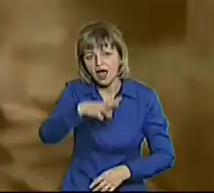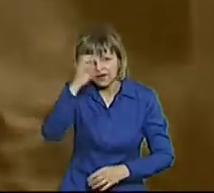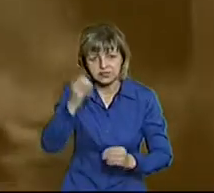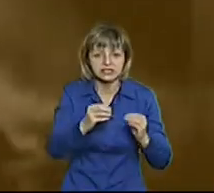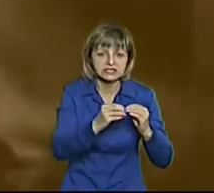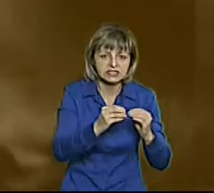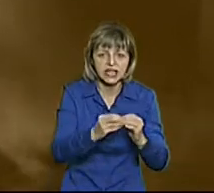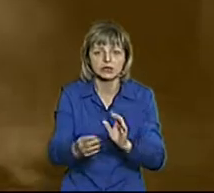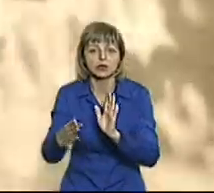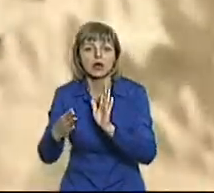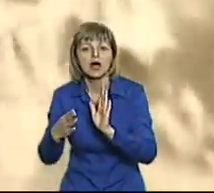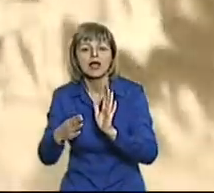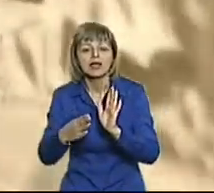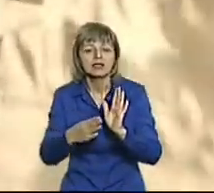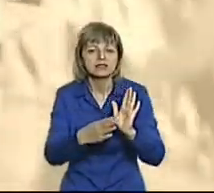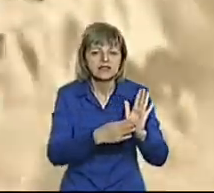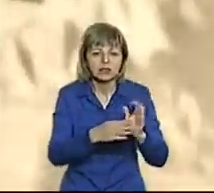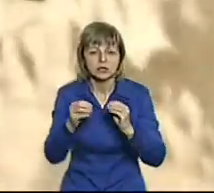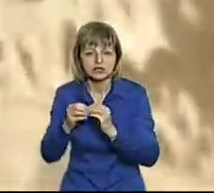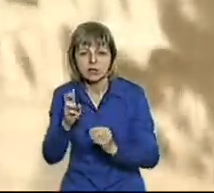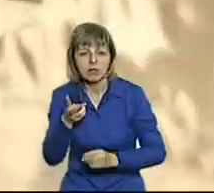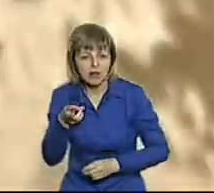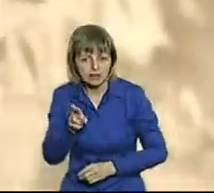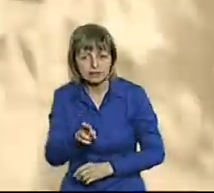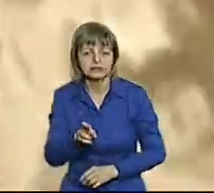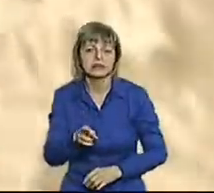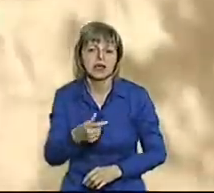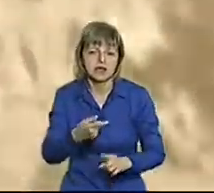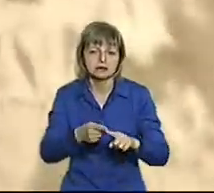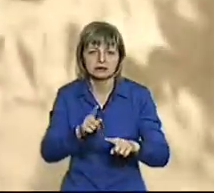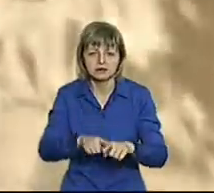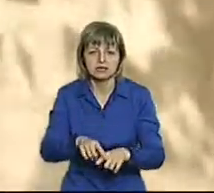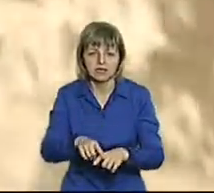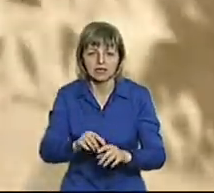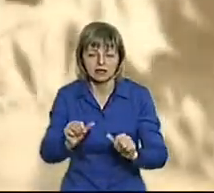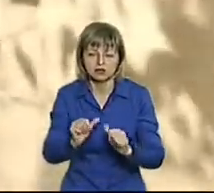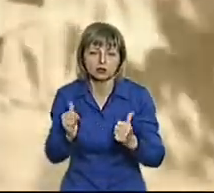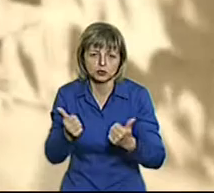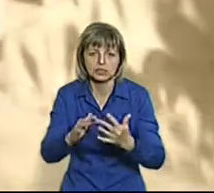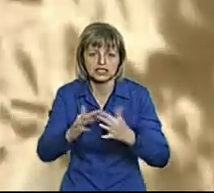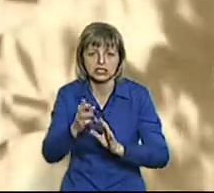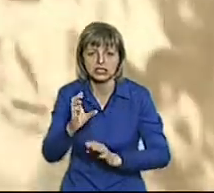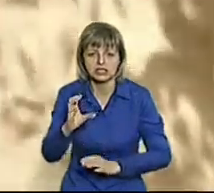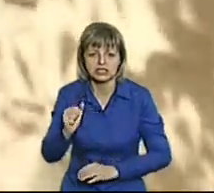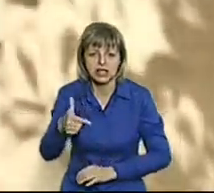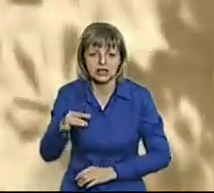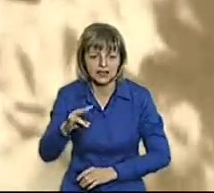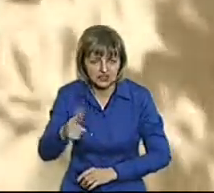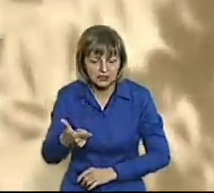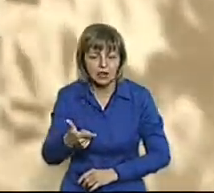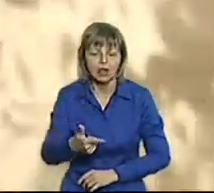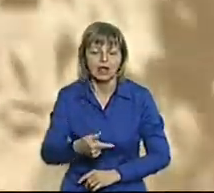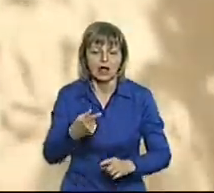10 шевченківські дні палили Сагринь. Обступили з усіх боків, брали участь в тому